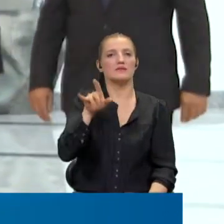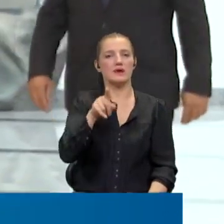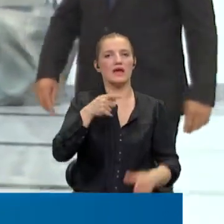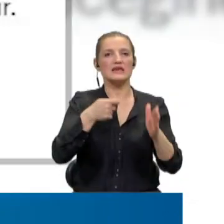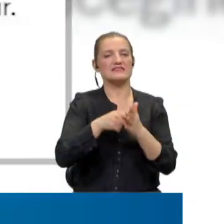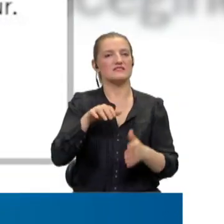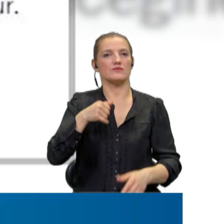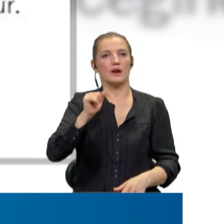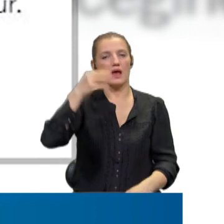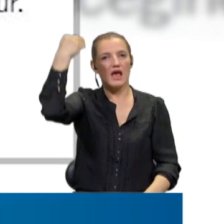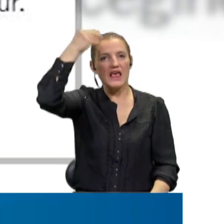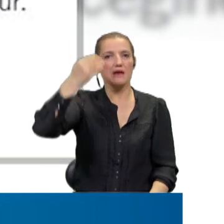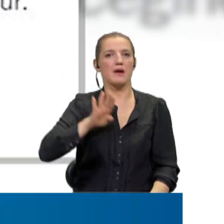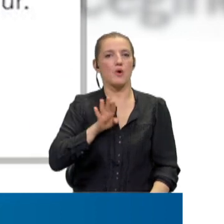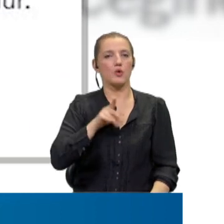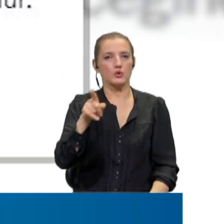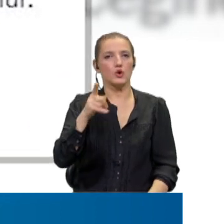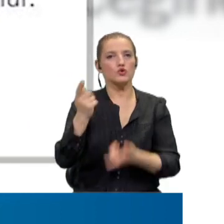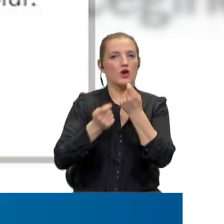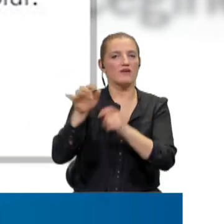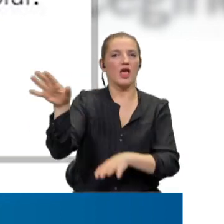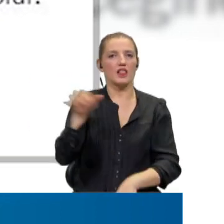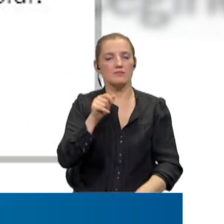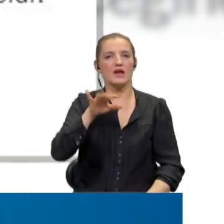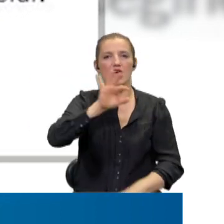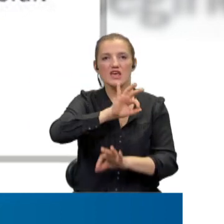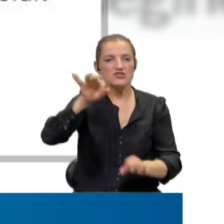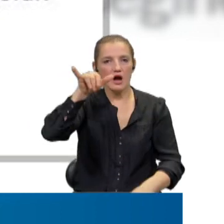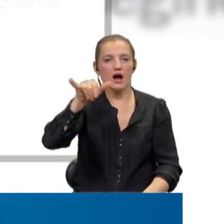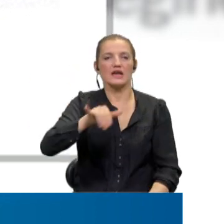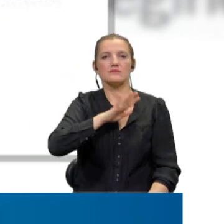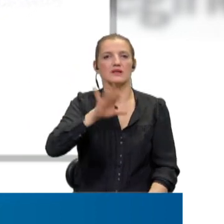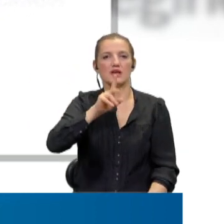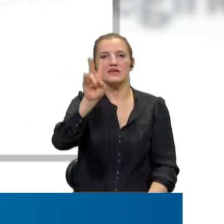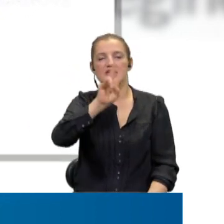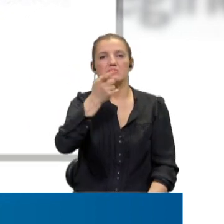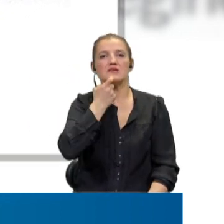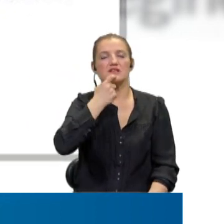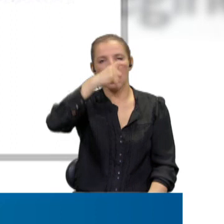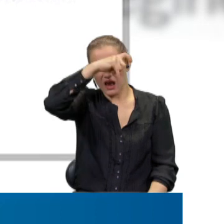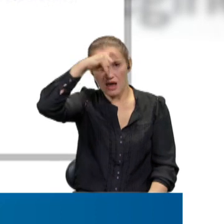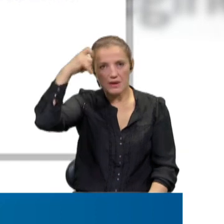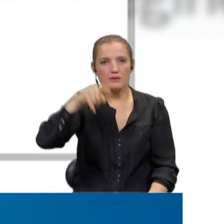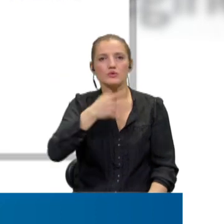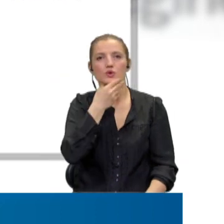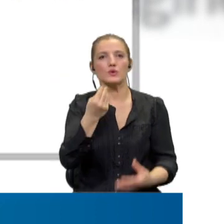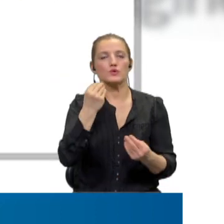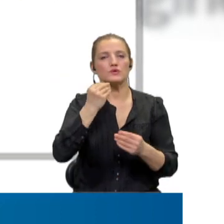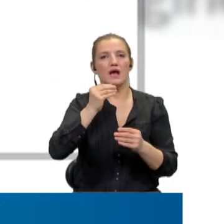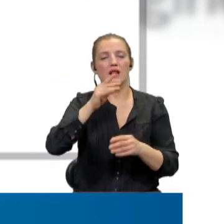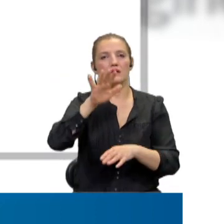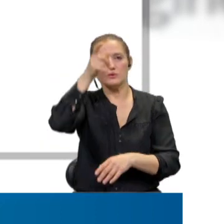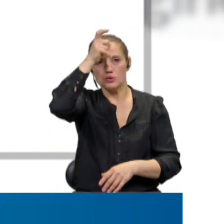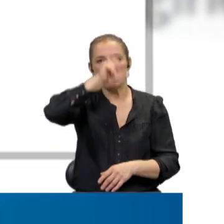yine İsim vermeden imamoğlu'nun görevden alınması hiç haketmediği Payı olur 20 yıllık emeklerimizi bu güzel ülkenin